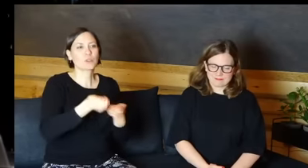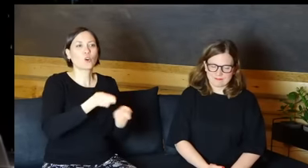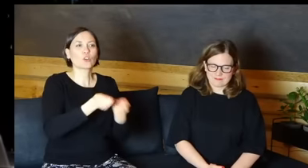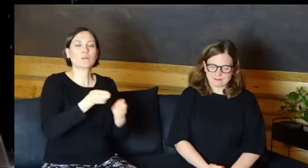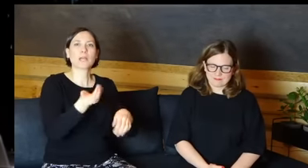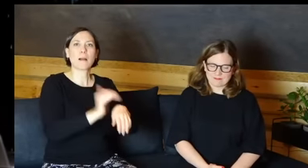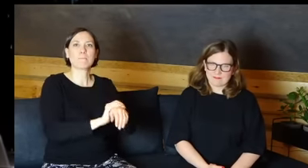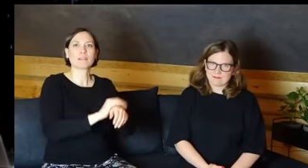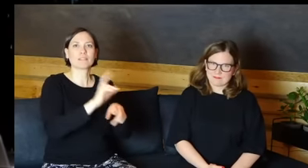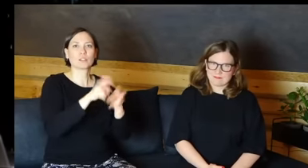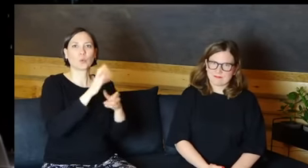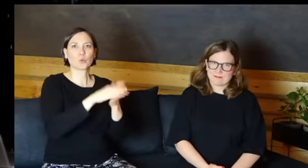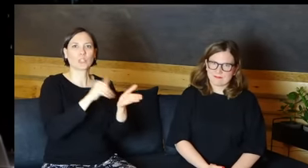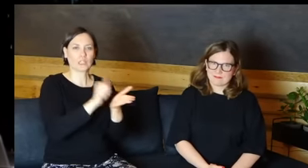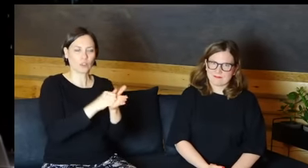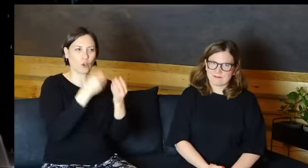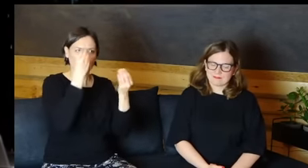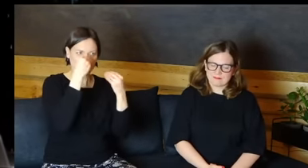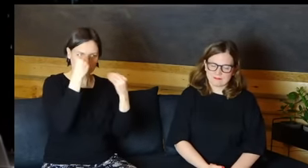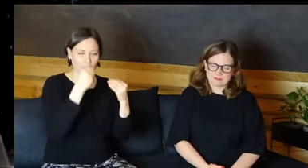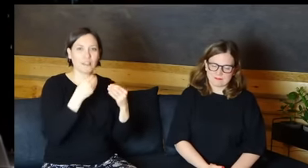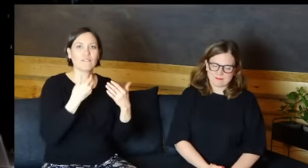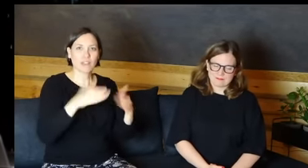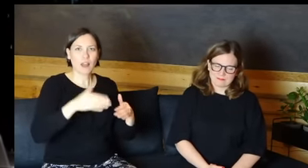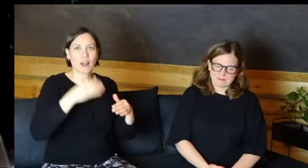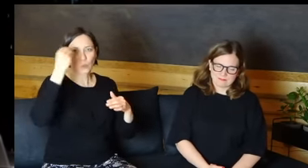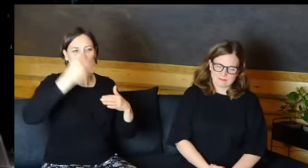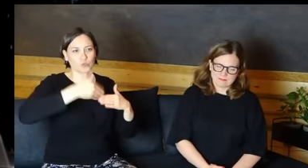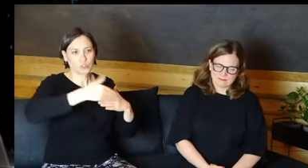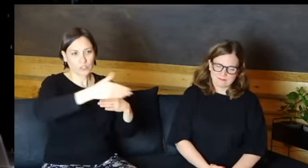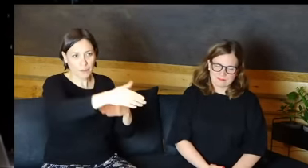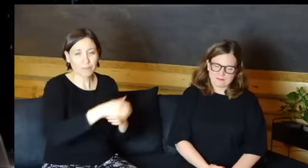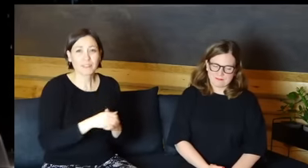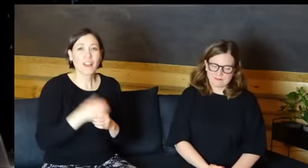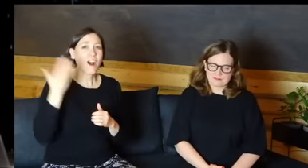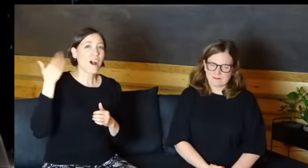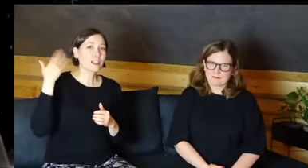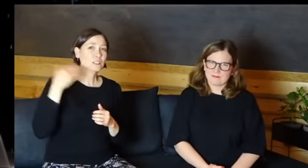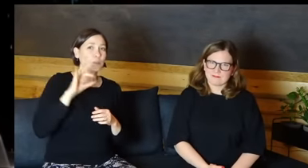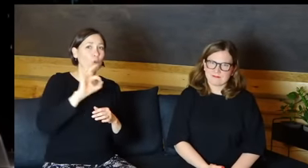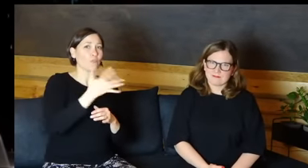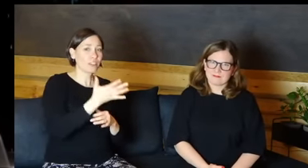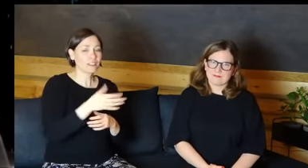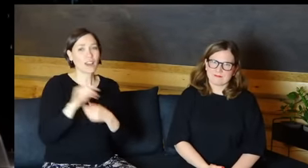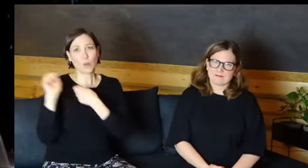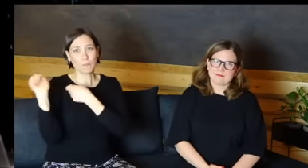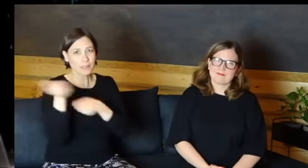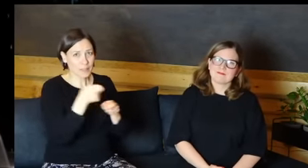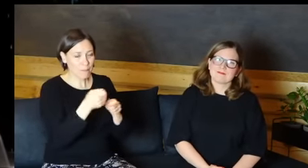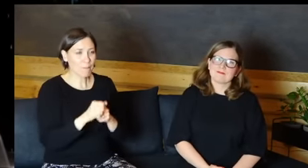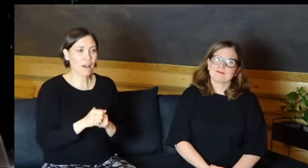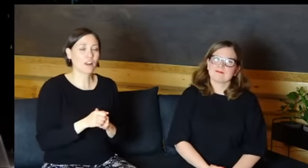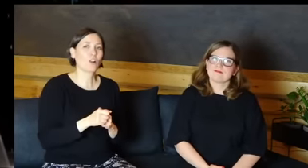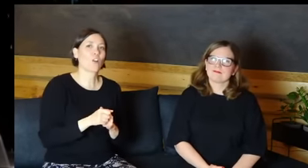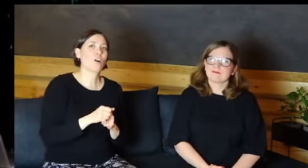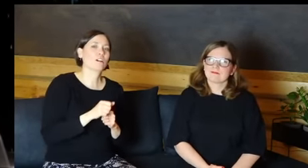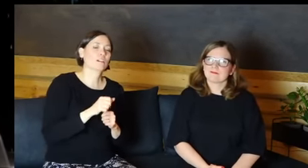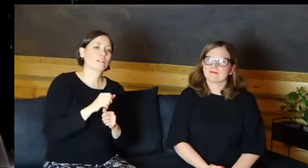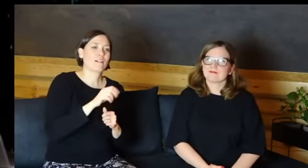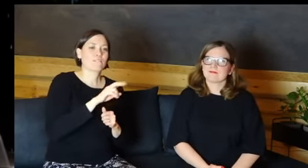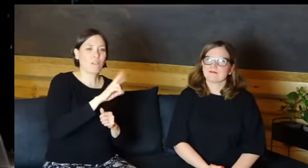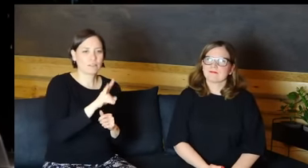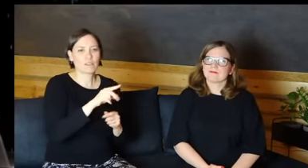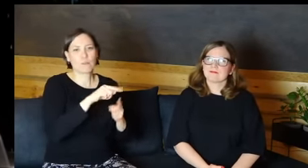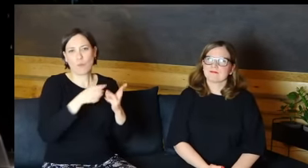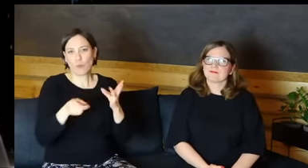ja siellä on kurssit vielä meneillään ja niin edelleen. Hyvinkäällä pelattiin pesäpalloa, Itä-Länttä, siellä Espoo ja Vantaa yksikkö siinä matsissa